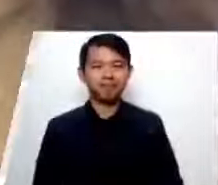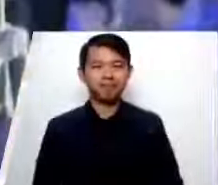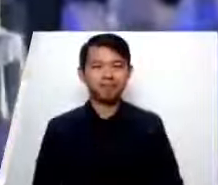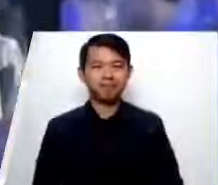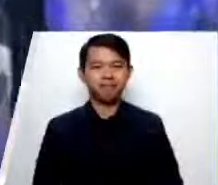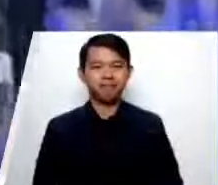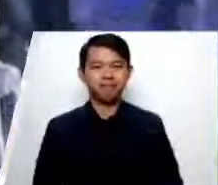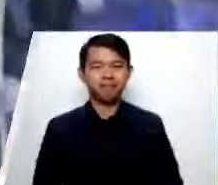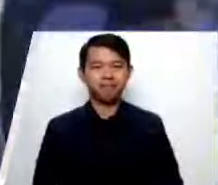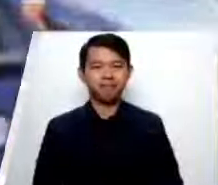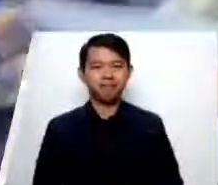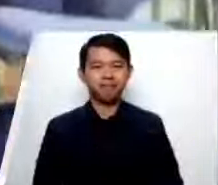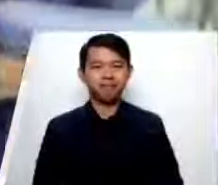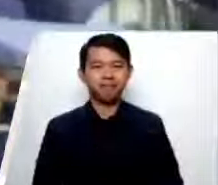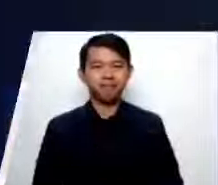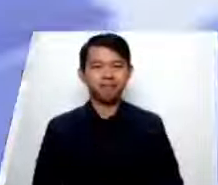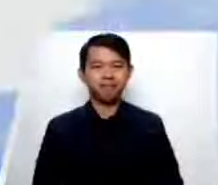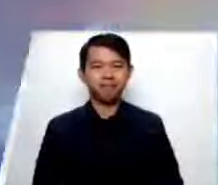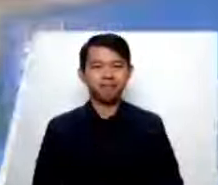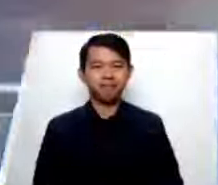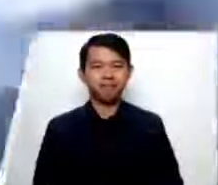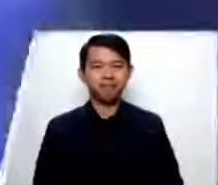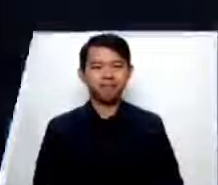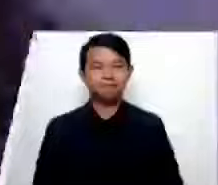Dress mail goes to...